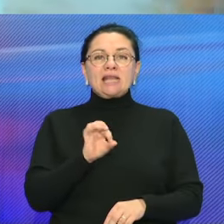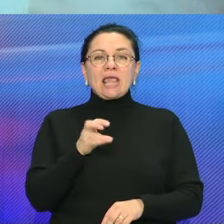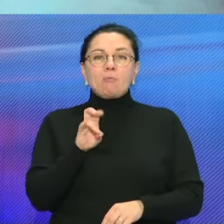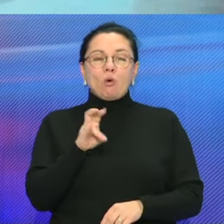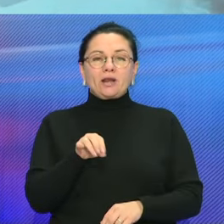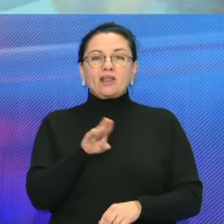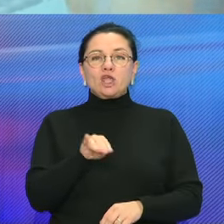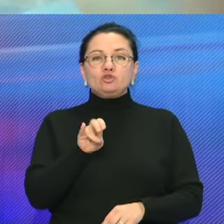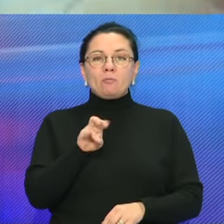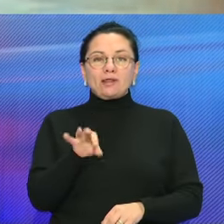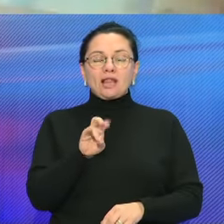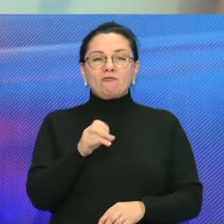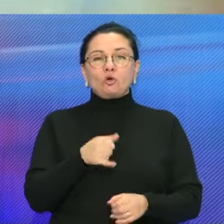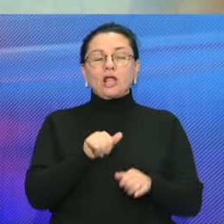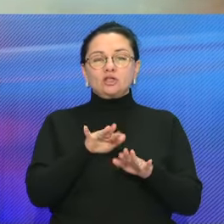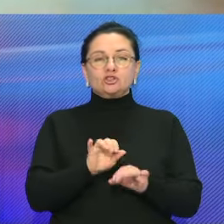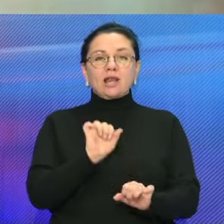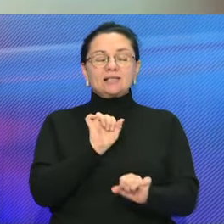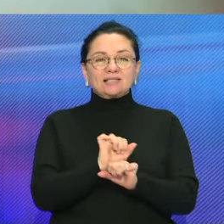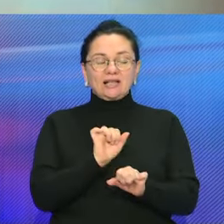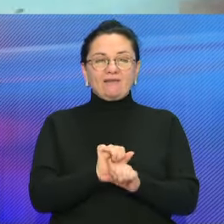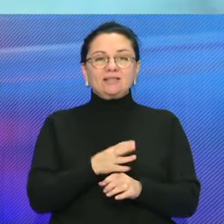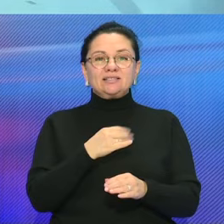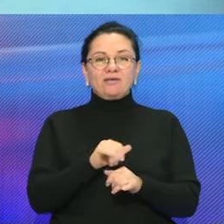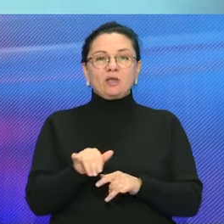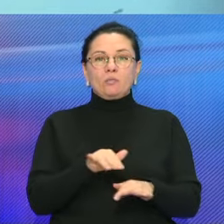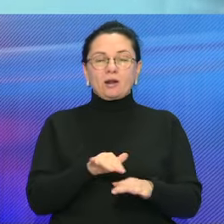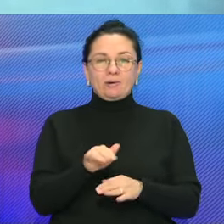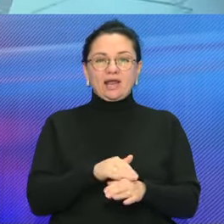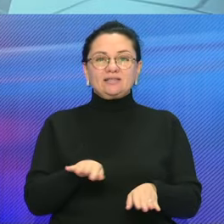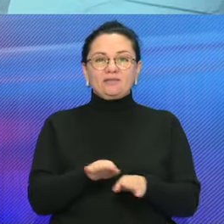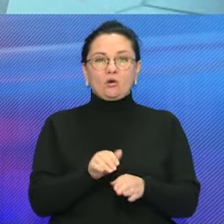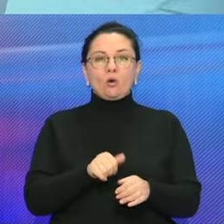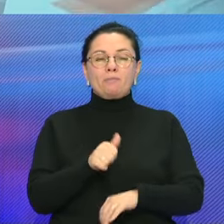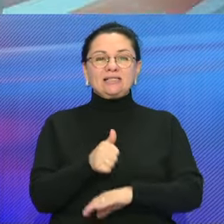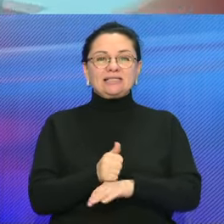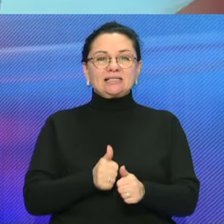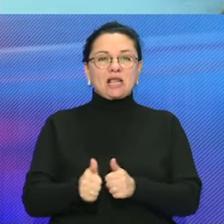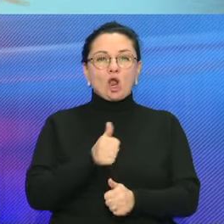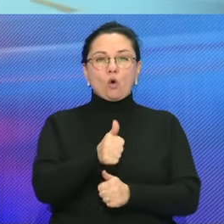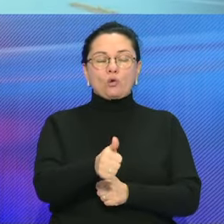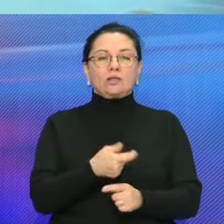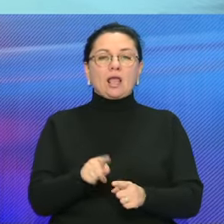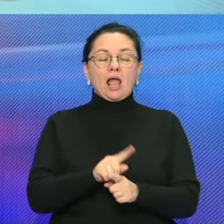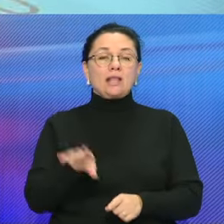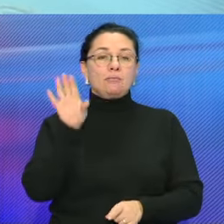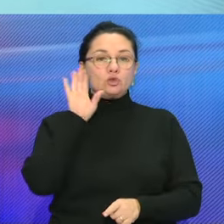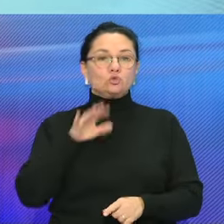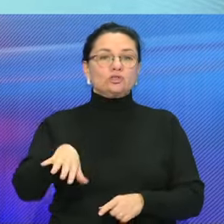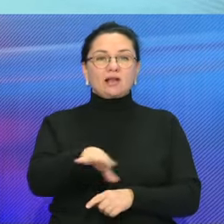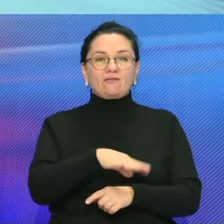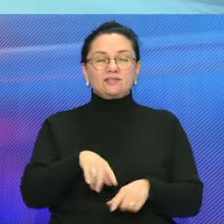Чамаданова, агучылі рашэнне спыніць удзел у перадвыбарнай гонцы. Яны заявілі, што прыслухаліся да запыту грамадства